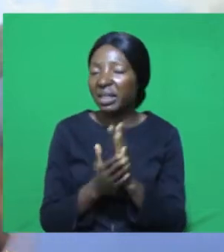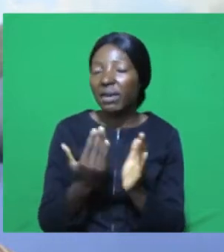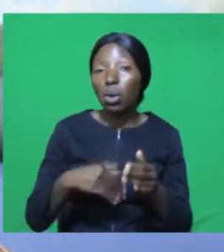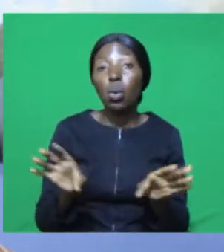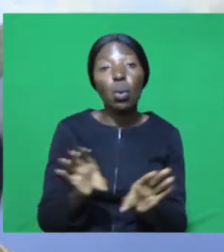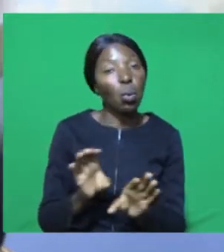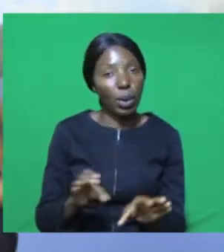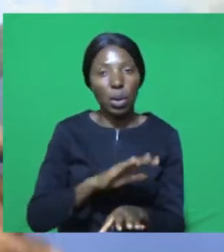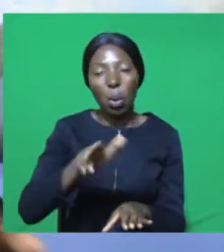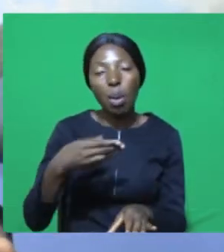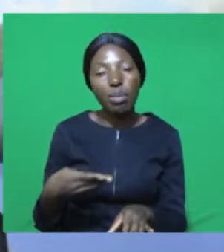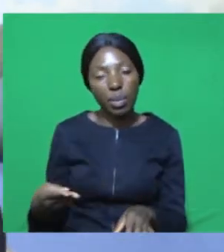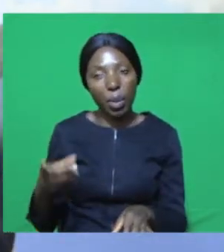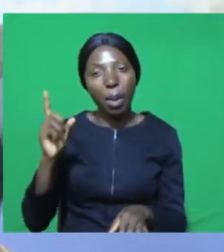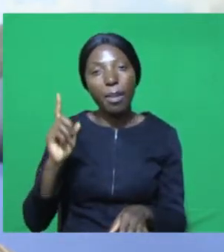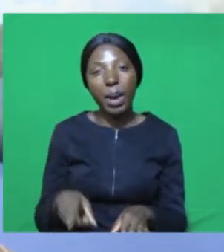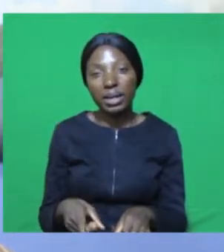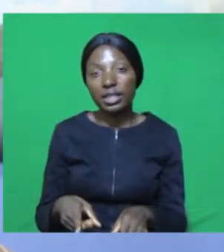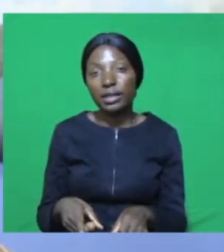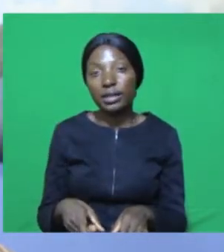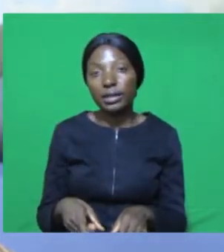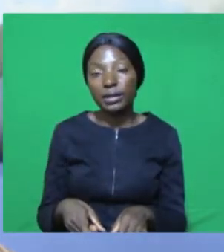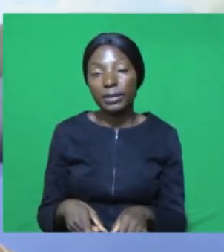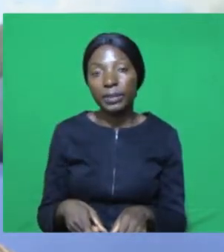Vanhu vese vanofanira kunge